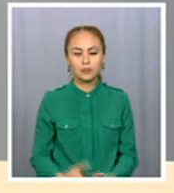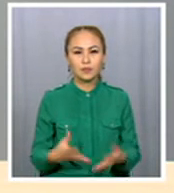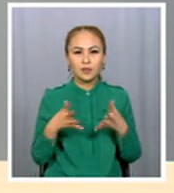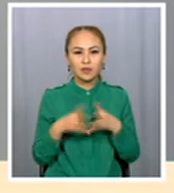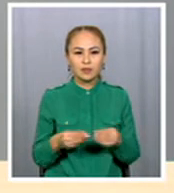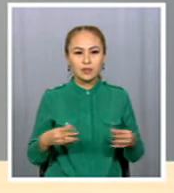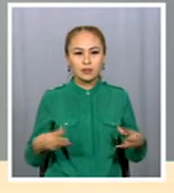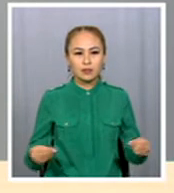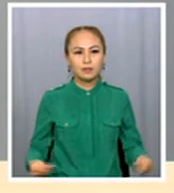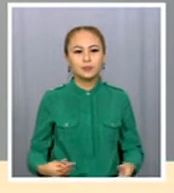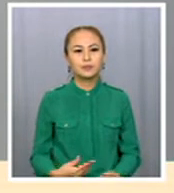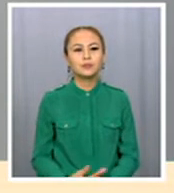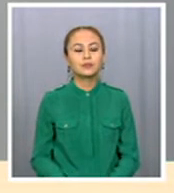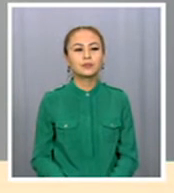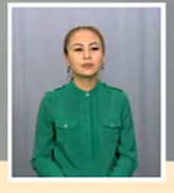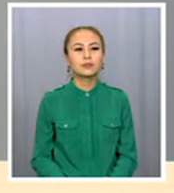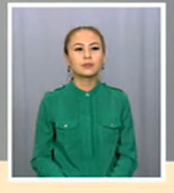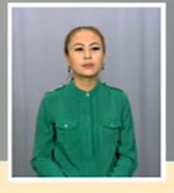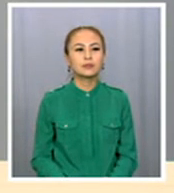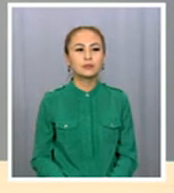Верно, весна.